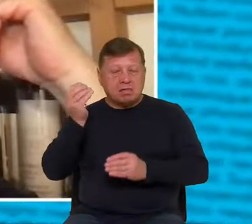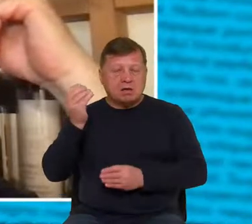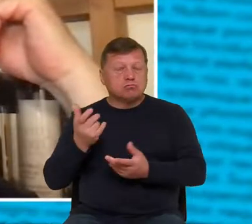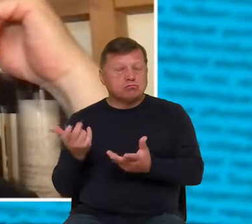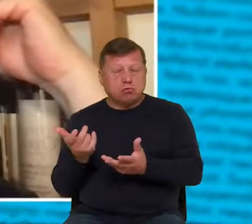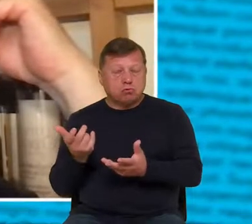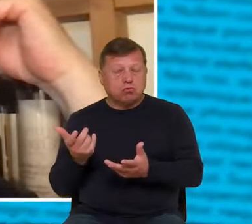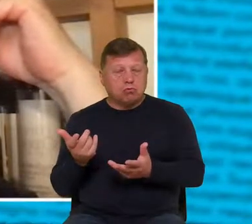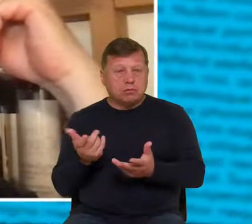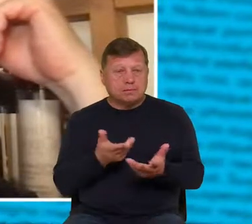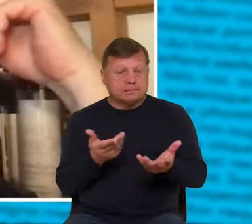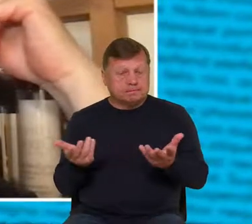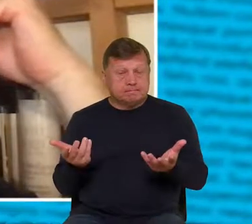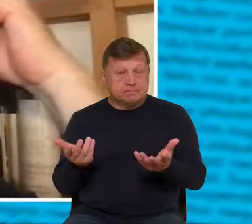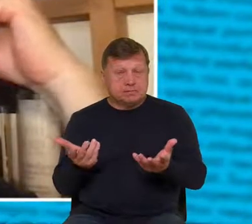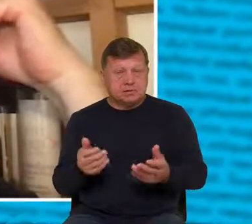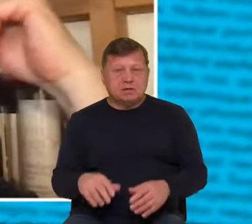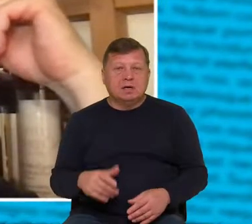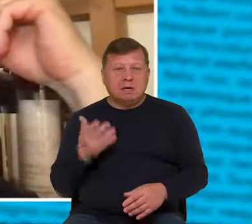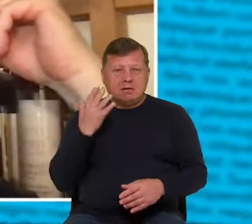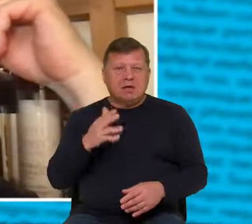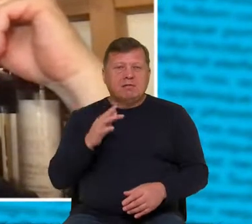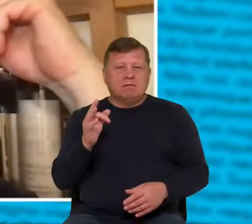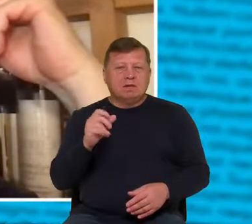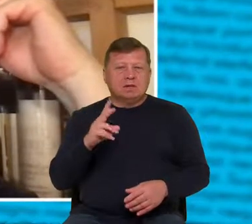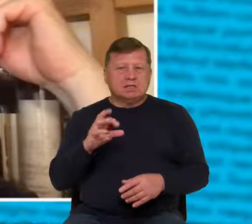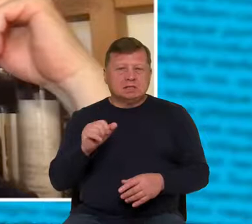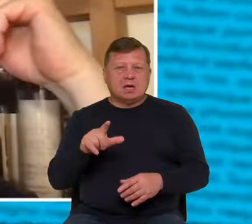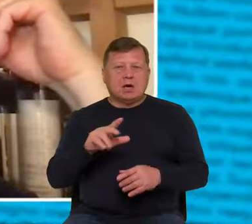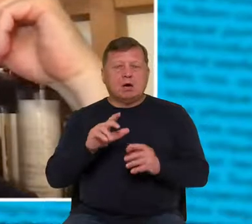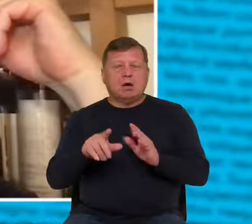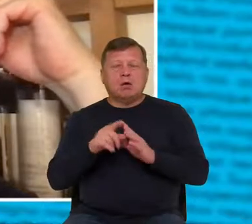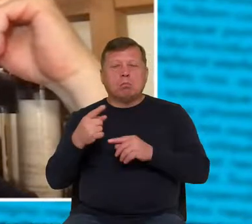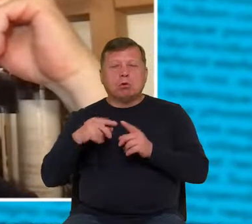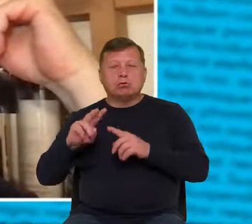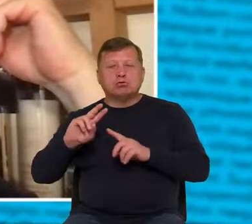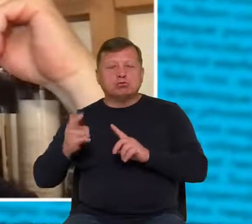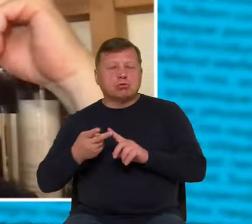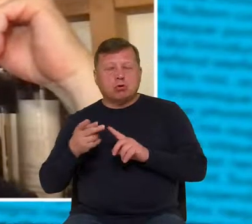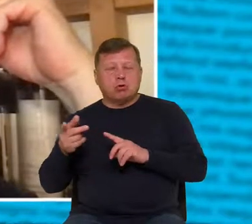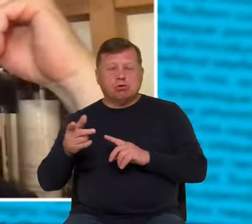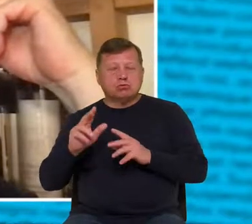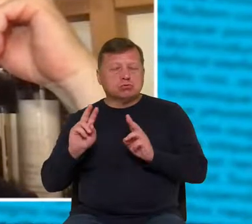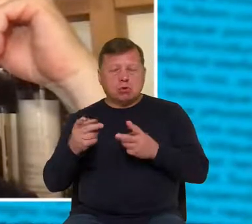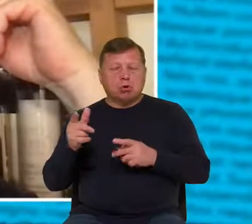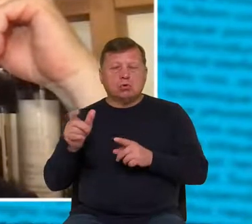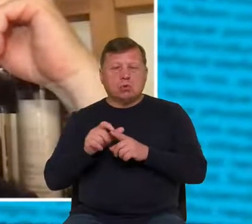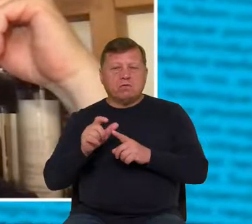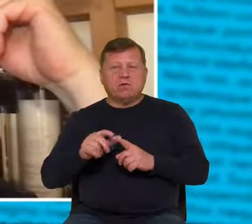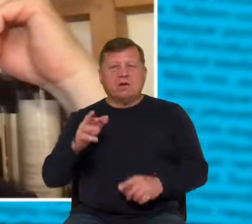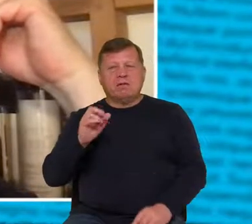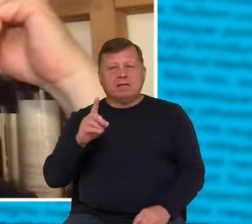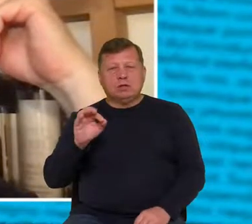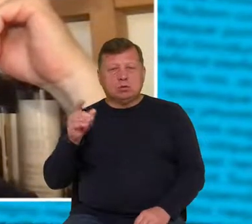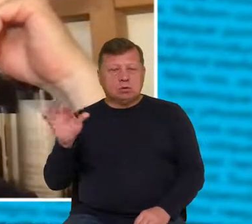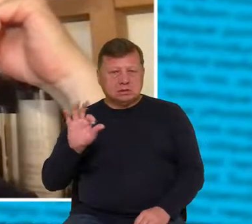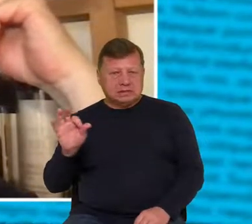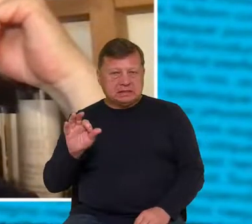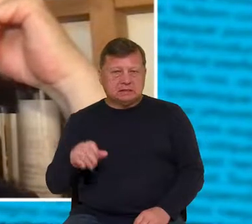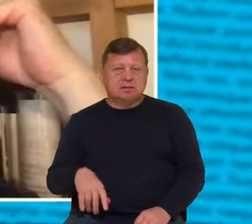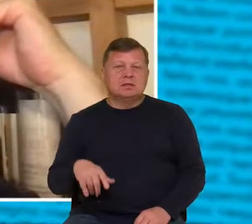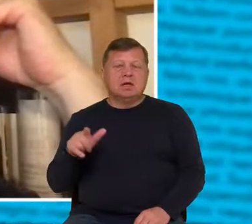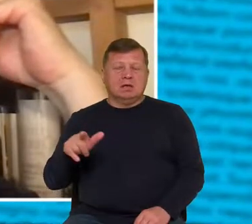A fikcja oczywiście pochodzi od słowa fictus, czyli kształtowanie czegoś. Ale ja również piszę reportaże, jestem